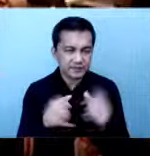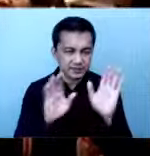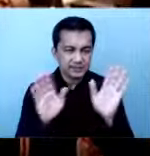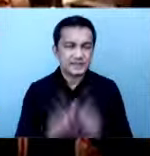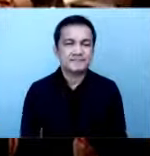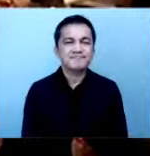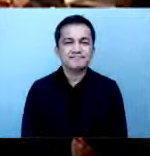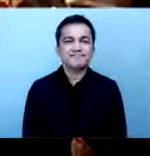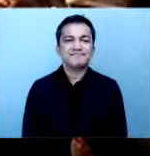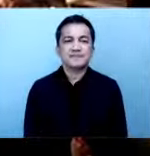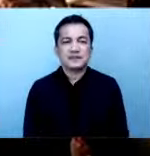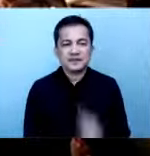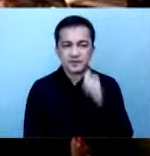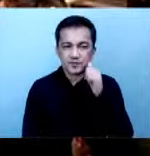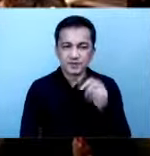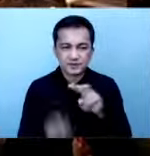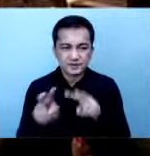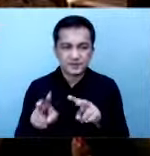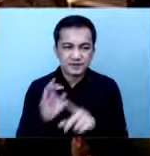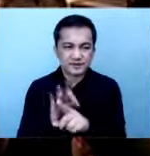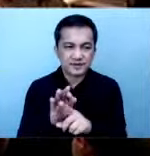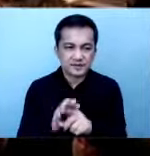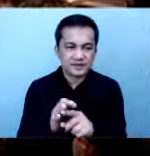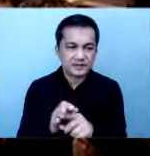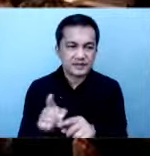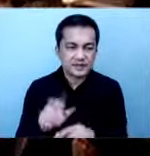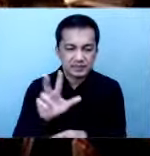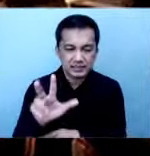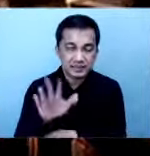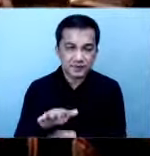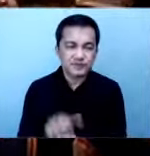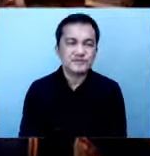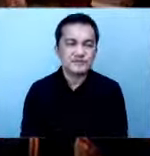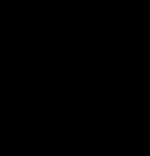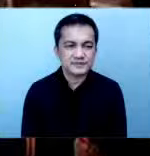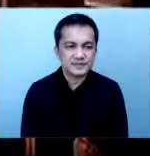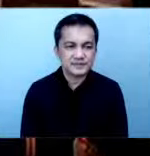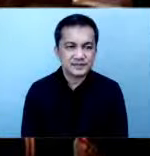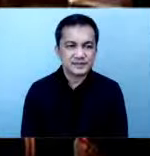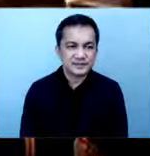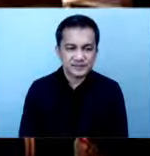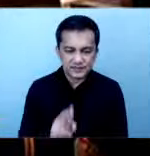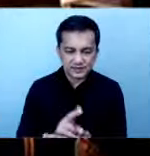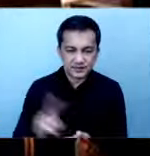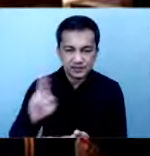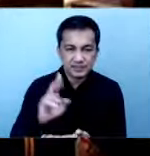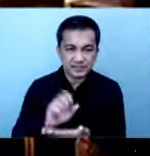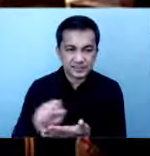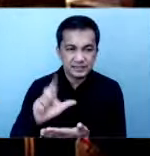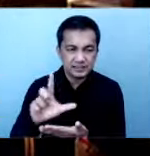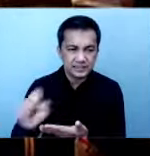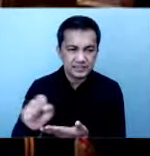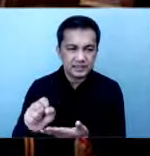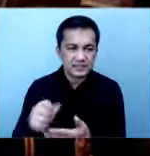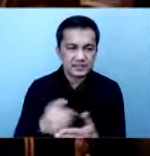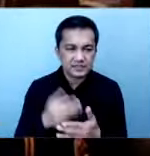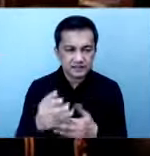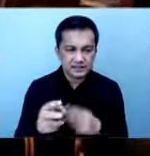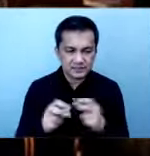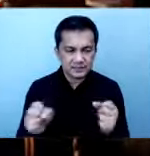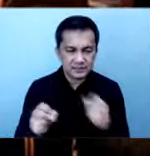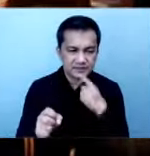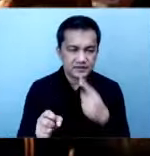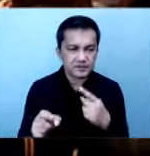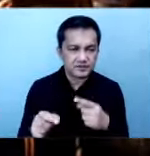na masasaksihan ng fans ang skills event ng alas 3 ng hapon sa University of St. Lasal. Sunod naman ang laban ng Team Grace versus